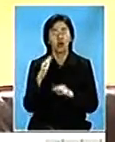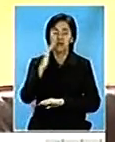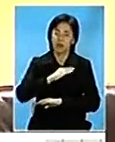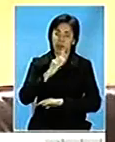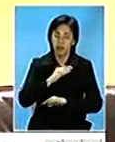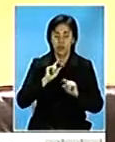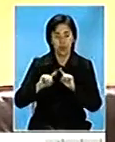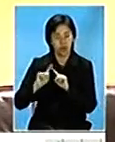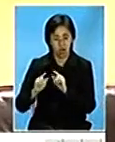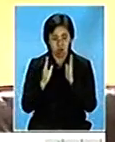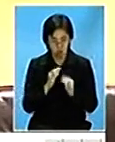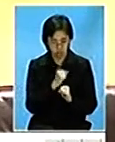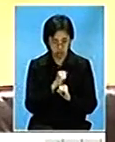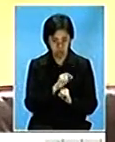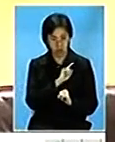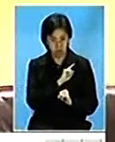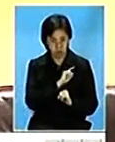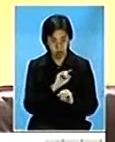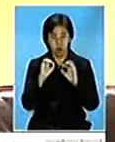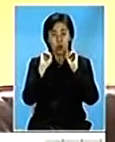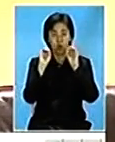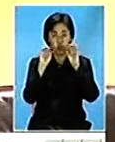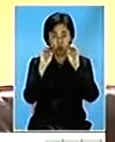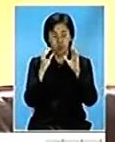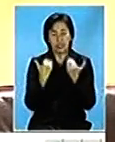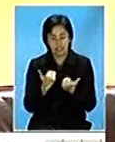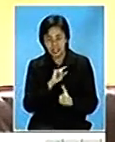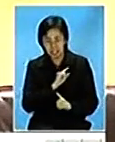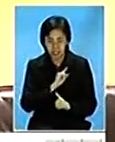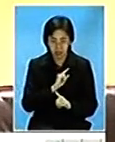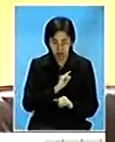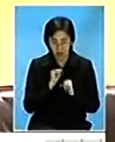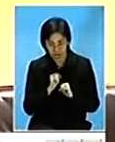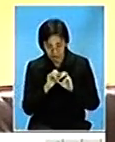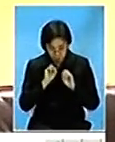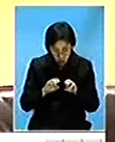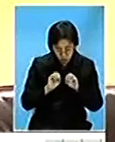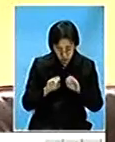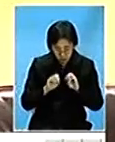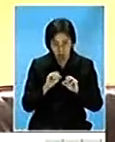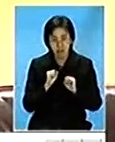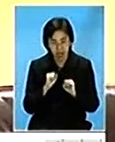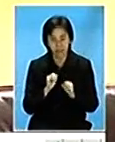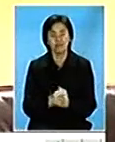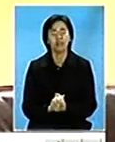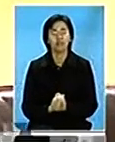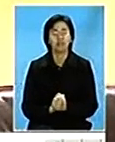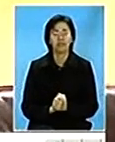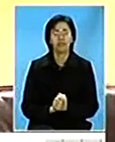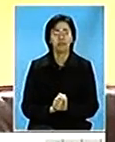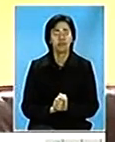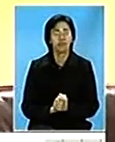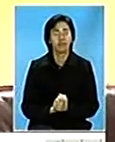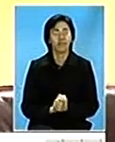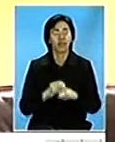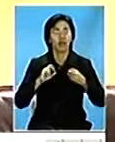ครับแล้วก็ข้าราชการครูวันนี้ก็พยายามที่จะทำหน้าที่อย่างเต็มที่นะครับแต่ด้วยว่า